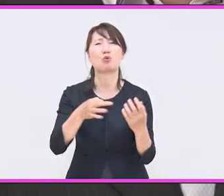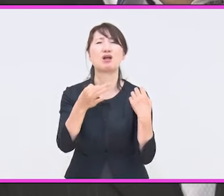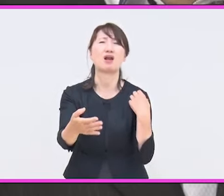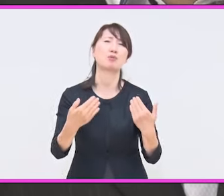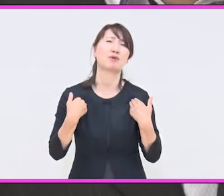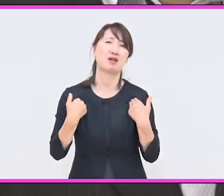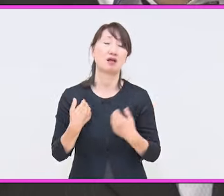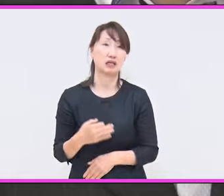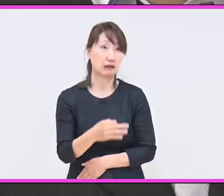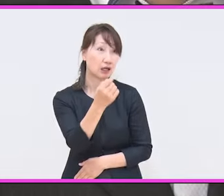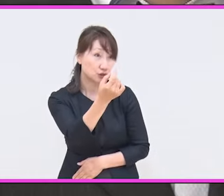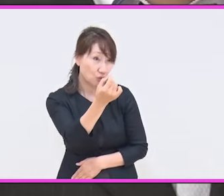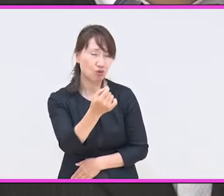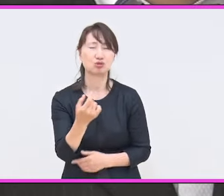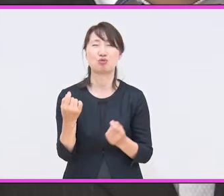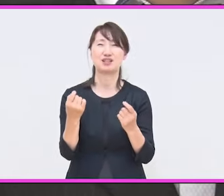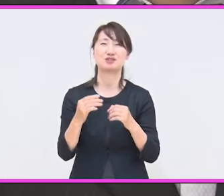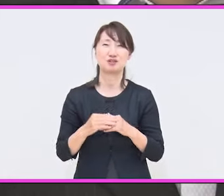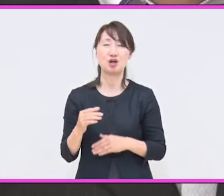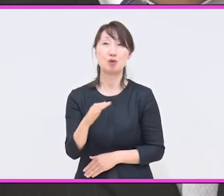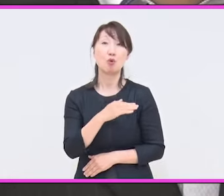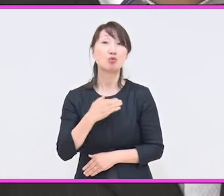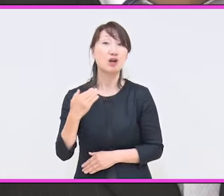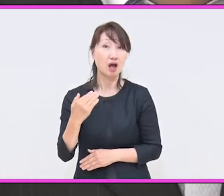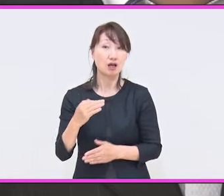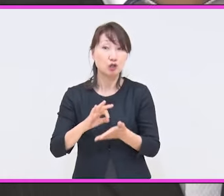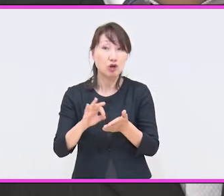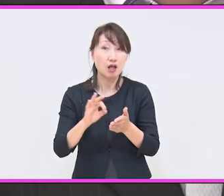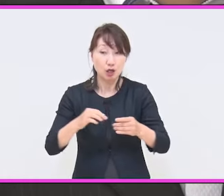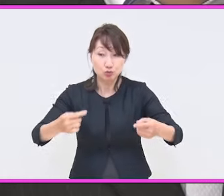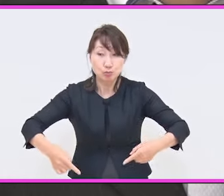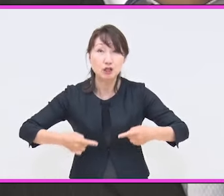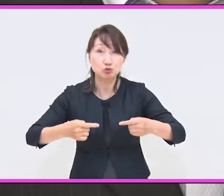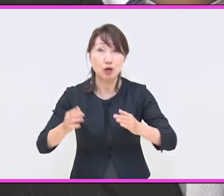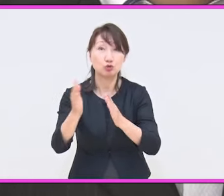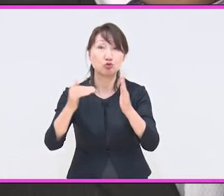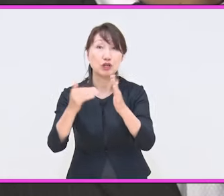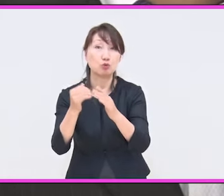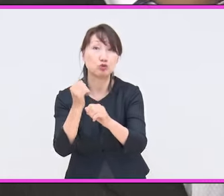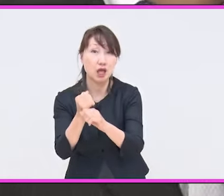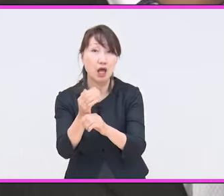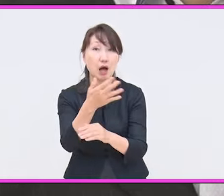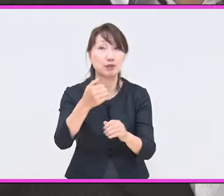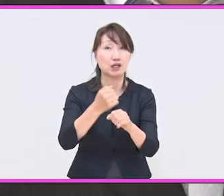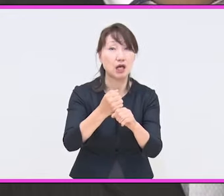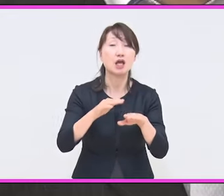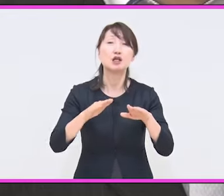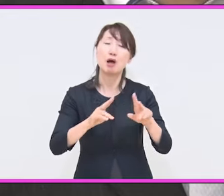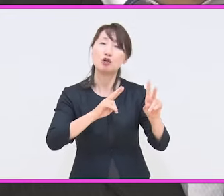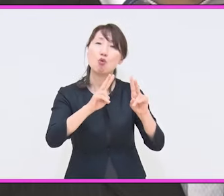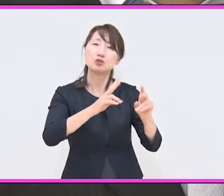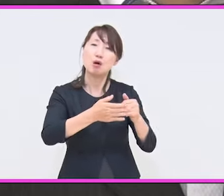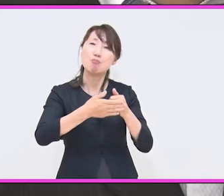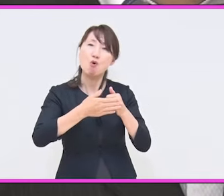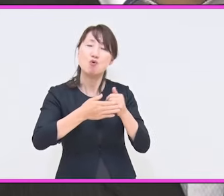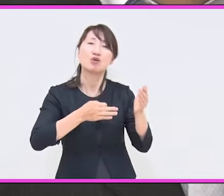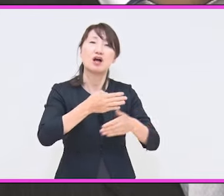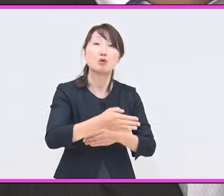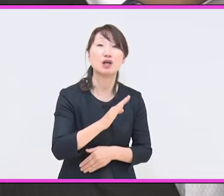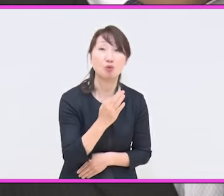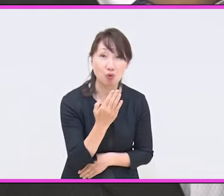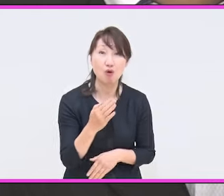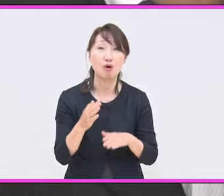ないですねあの僕ら使ってるのはあのニュージーランド製とかアメリカ製で 海外から 今はあの業者さん通して買ってるんですけど当時ってあの